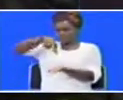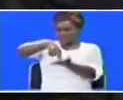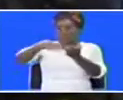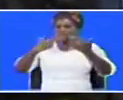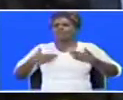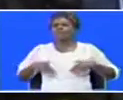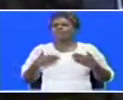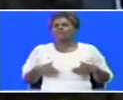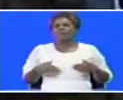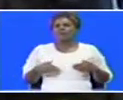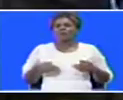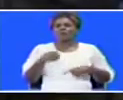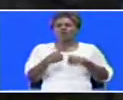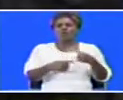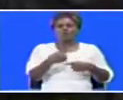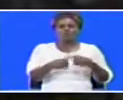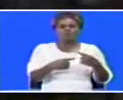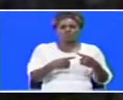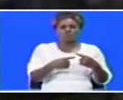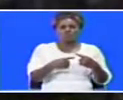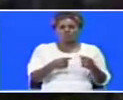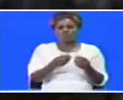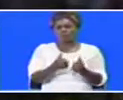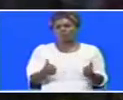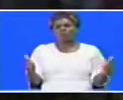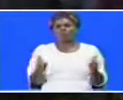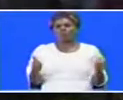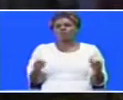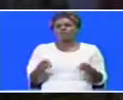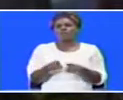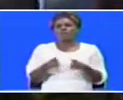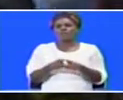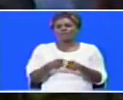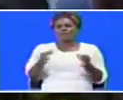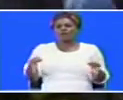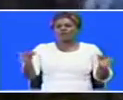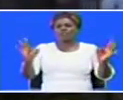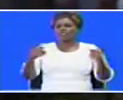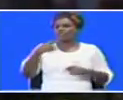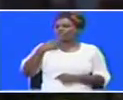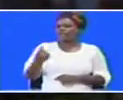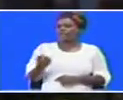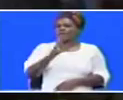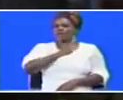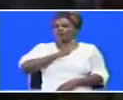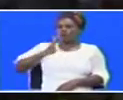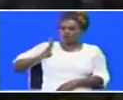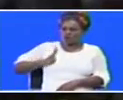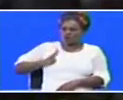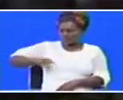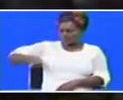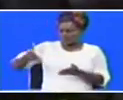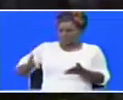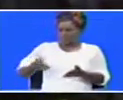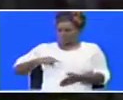mbalimbali utaweza kuendelea kwa njia iliyo sambamba kama walivyosema maafisa wa bodi ya uchaguzi katika kaunti